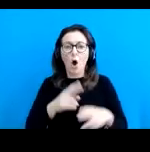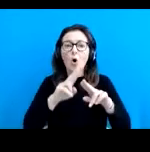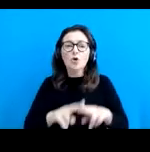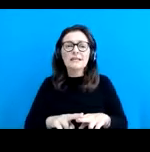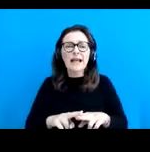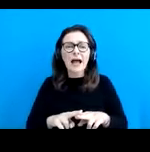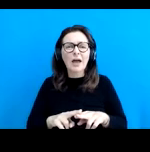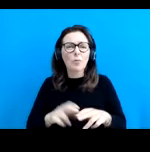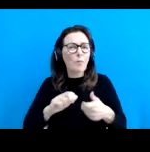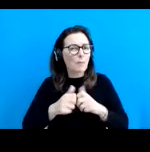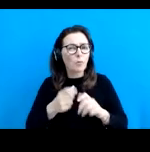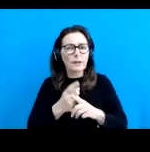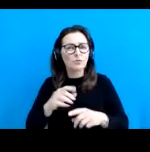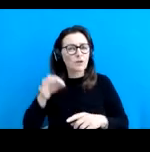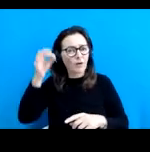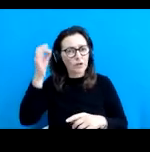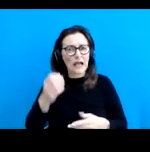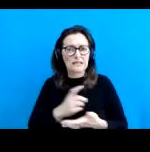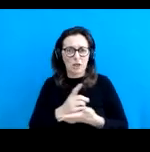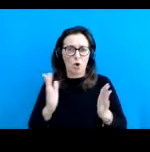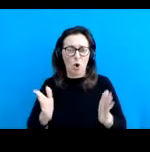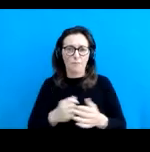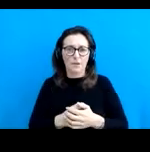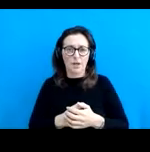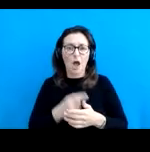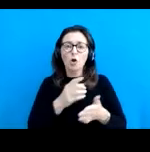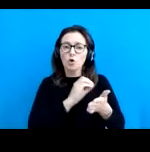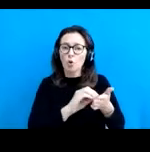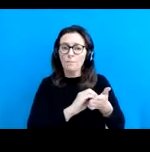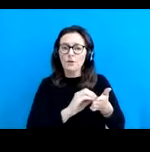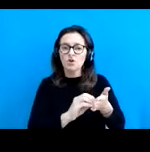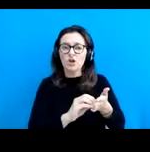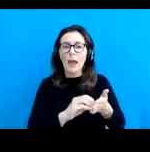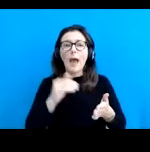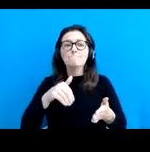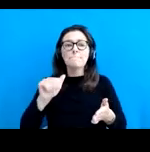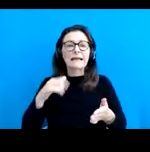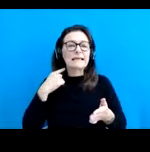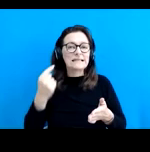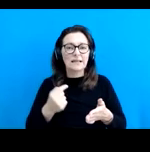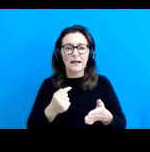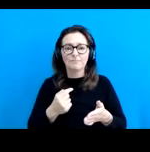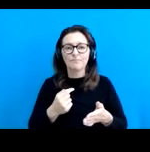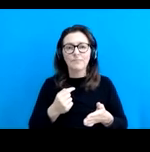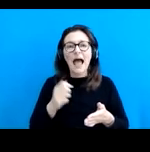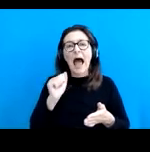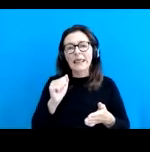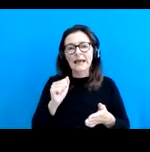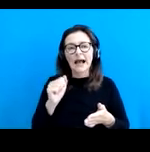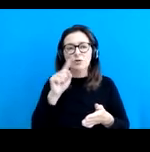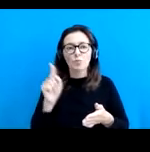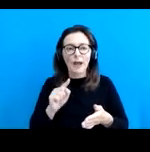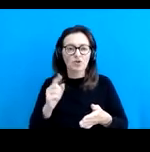nemalokrat problem tudi v odraslosti. O tem piše v svojem poglavju magister Alenka Zupančič-Danko,